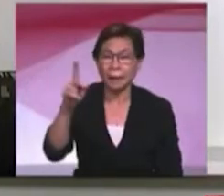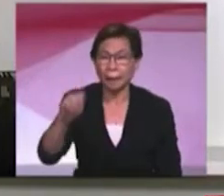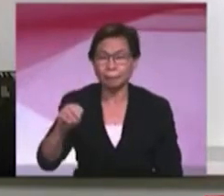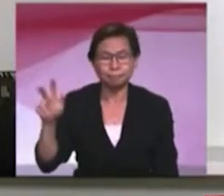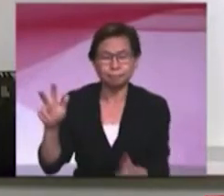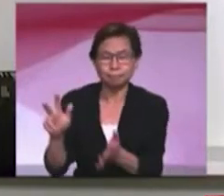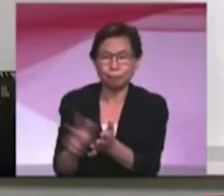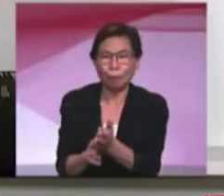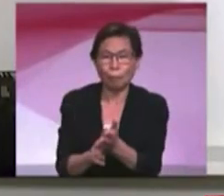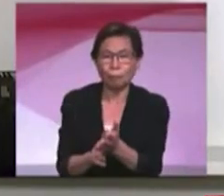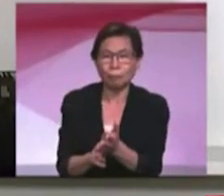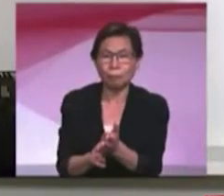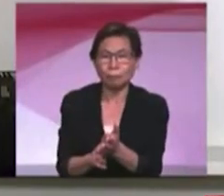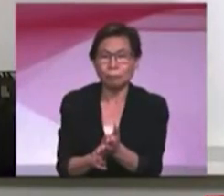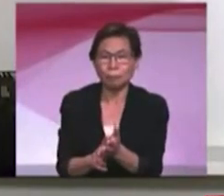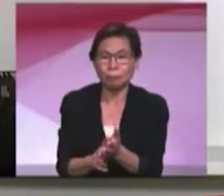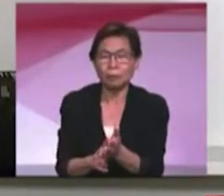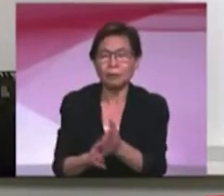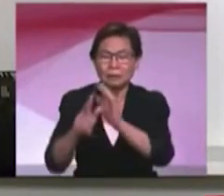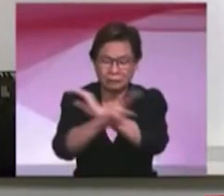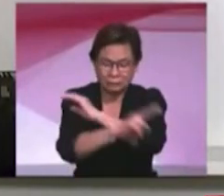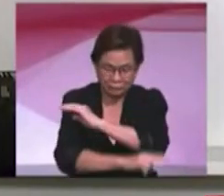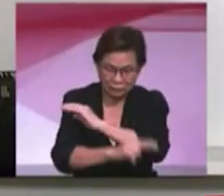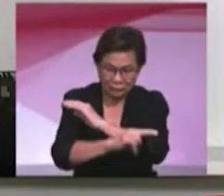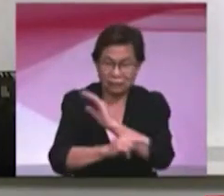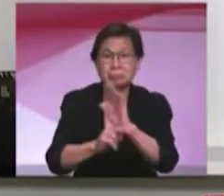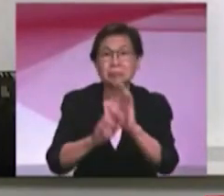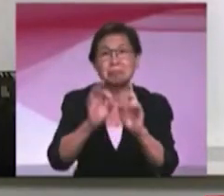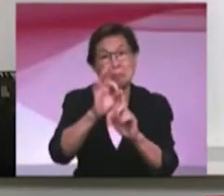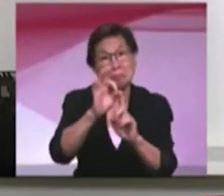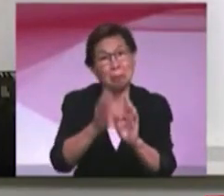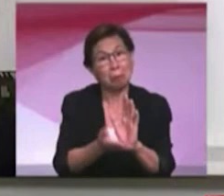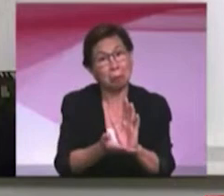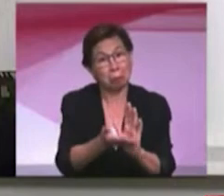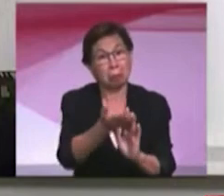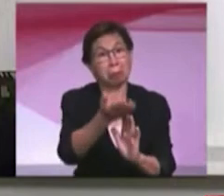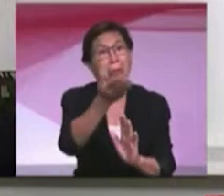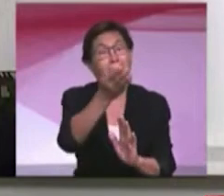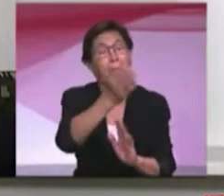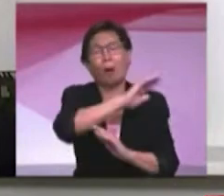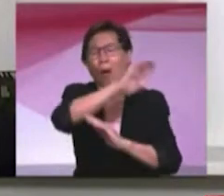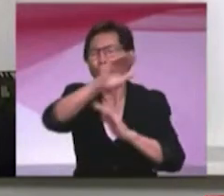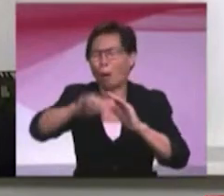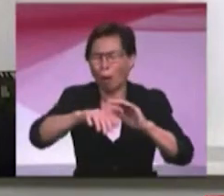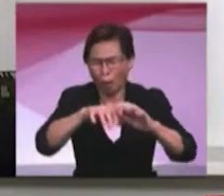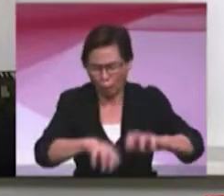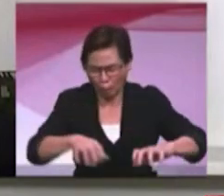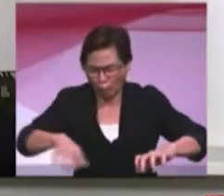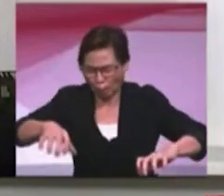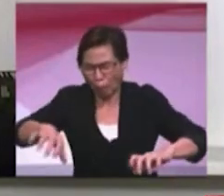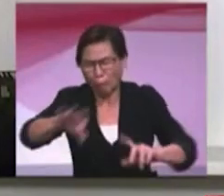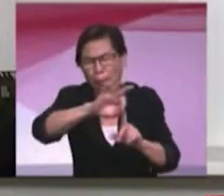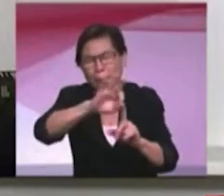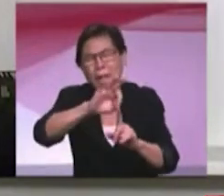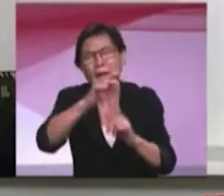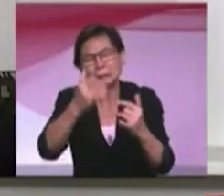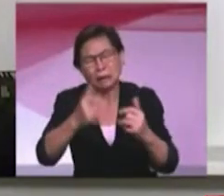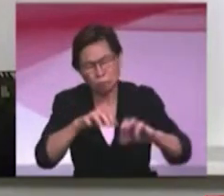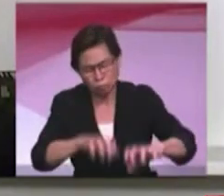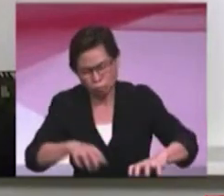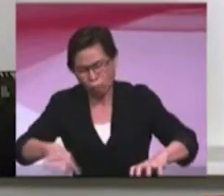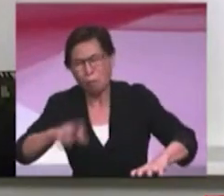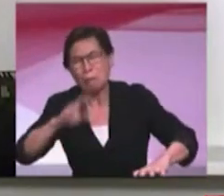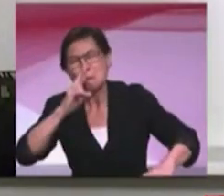KKM mengesahkan tren kes di negeri ini masih menaik dan semua daerah kini berada di dalam zon